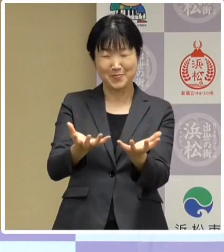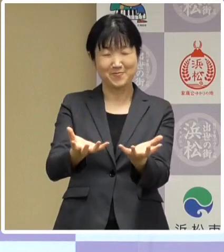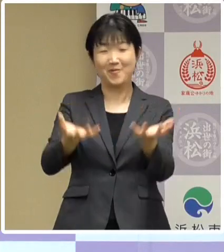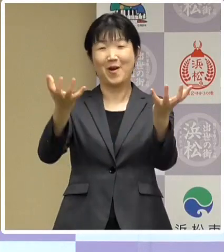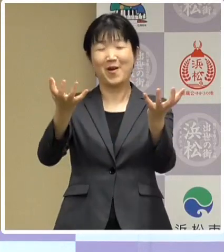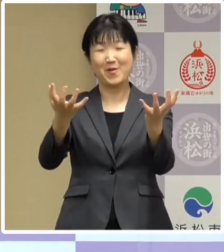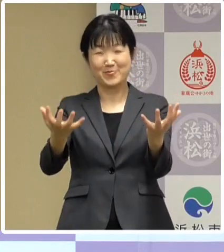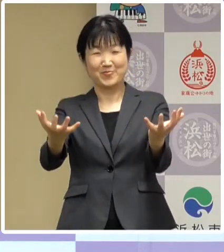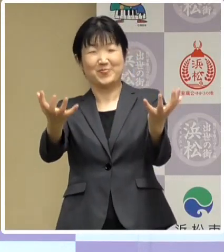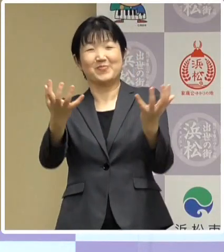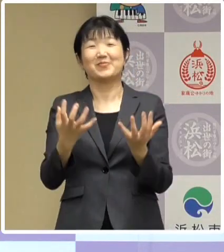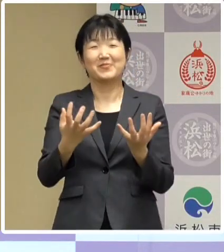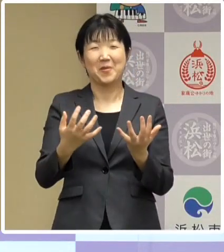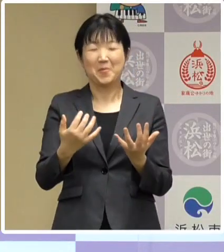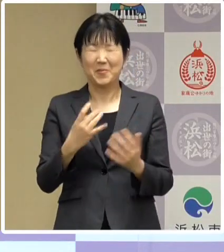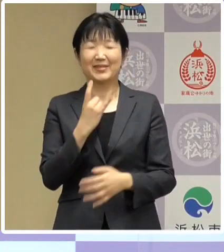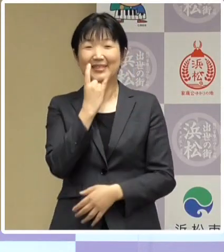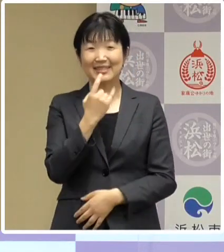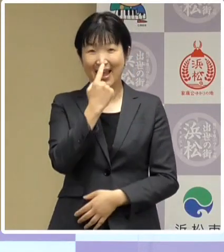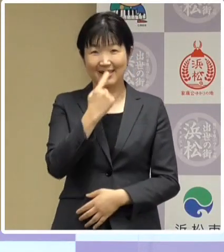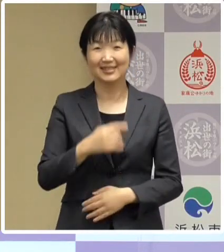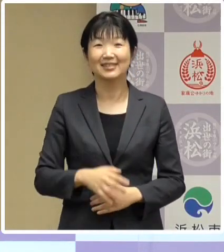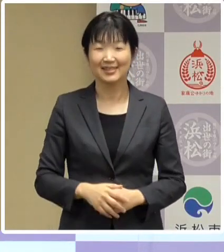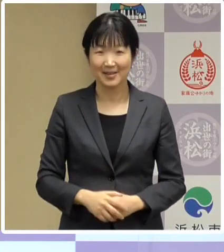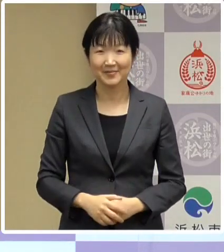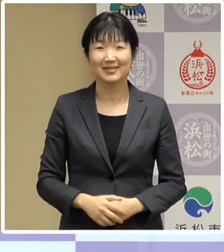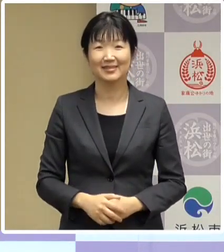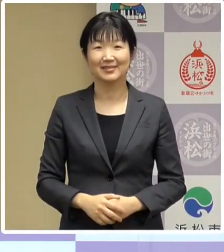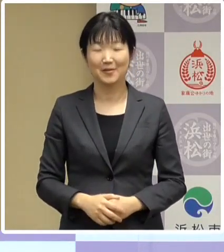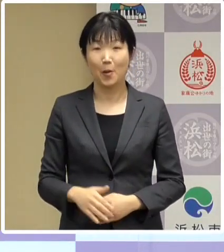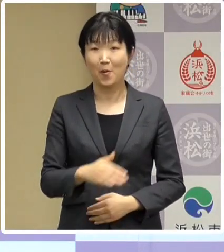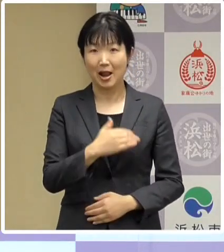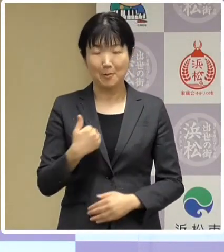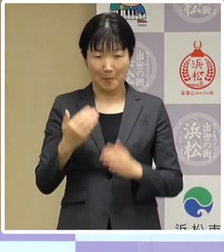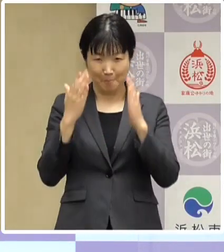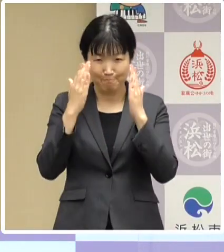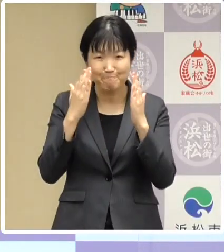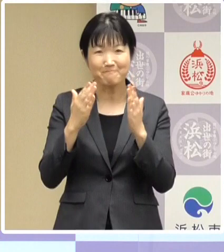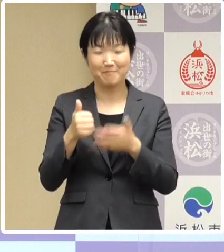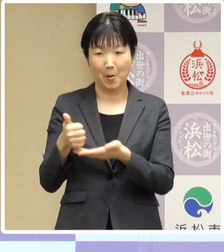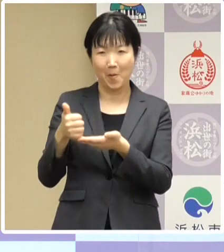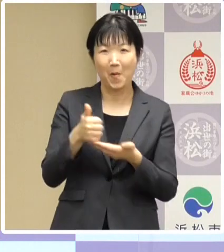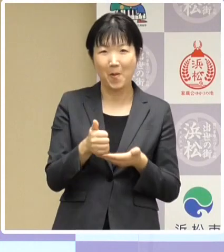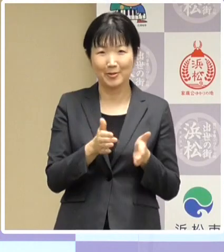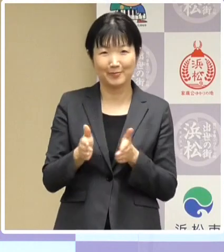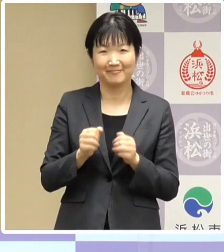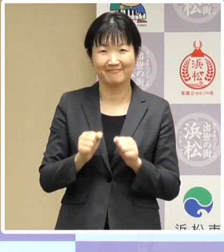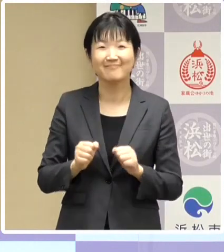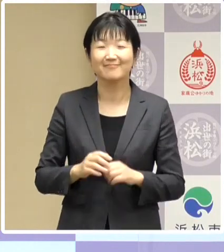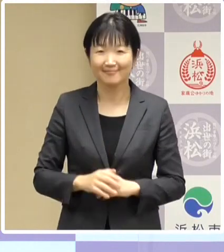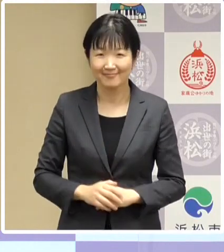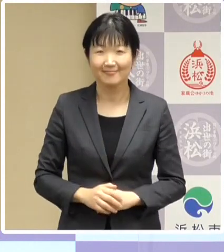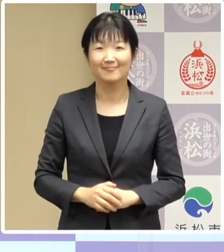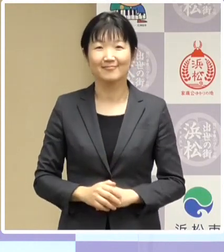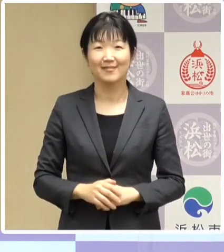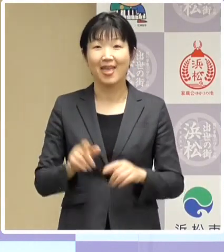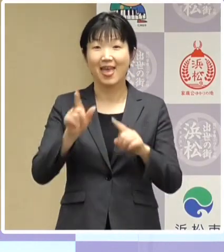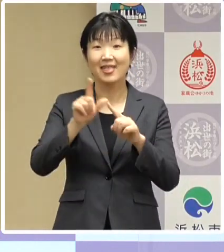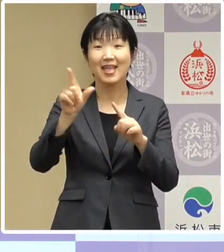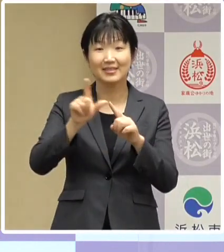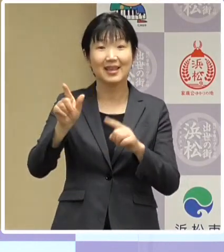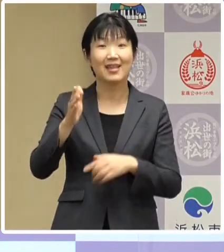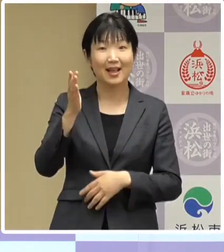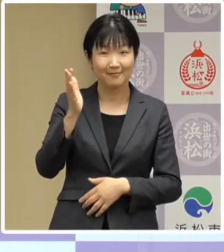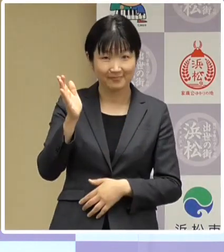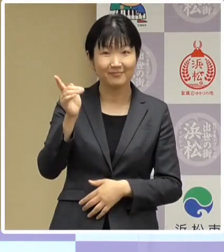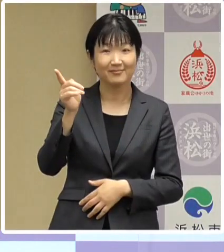ないかというふうに期待をしております。我々も力を入れておりますけれども、NHK さん等も